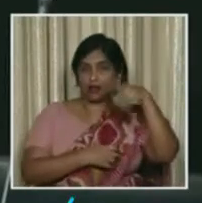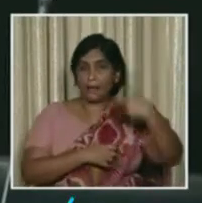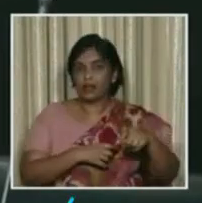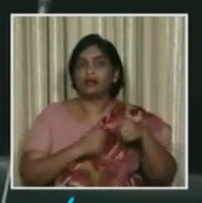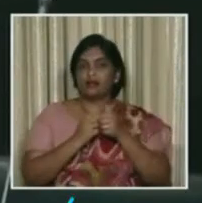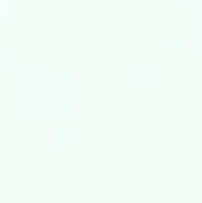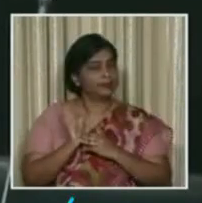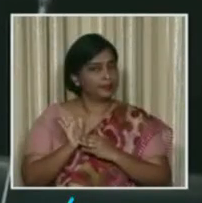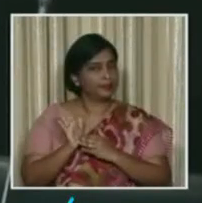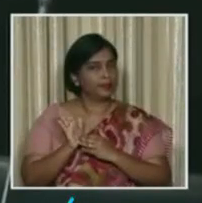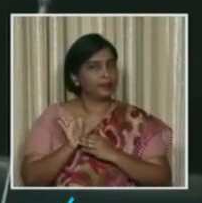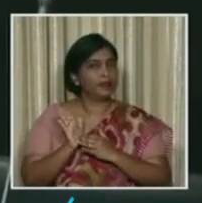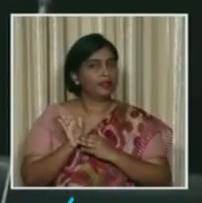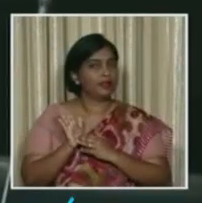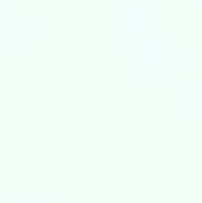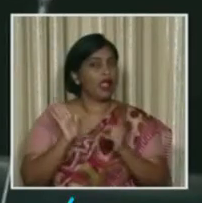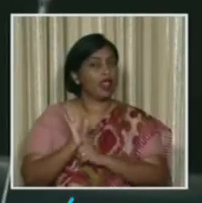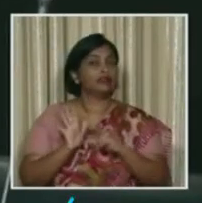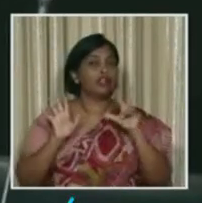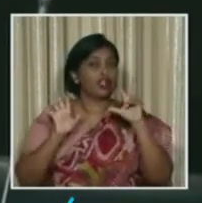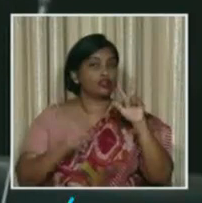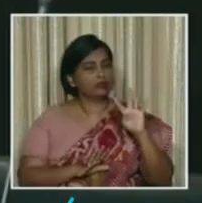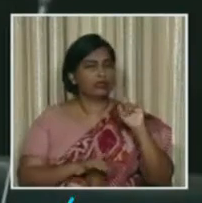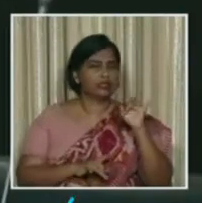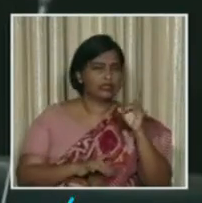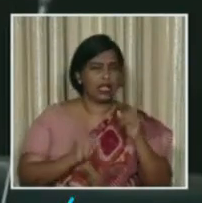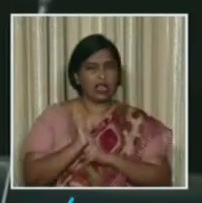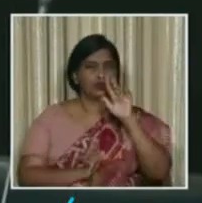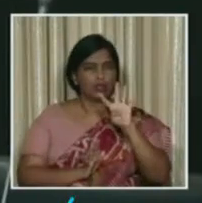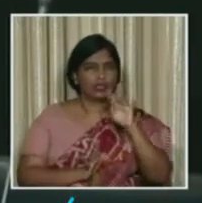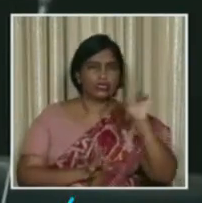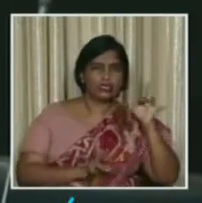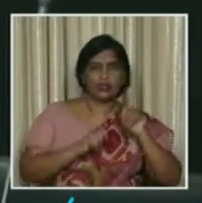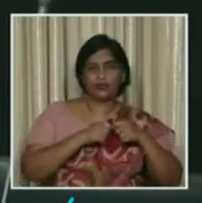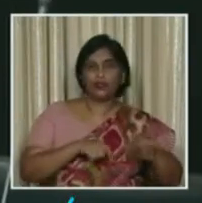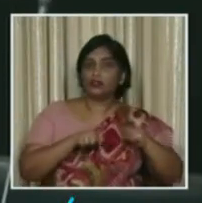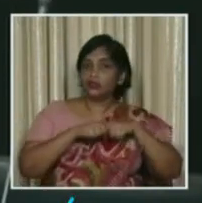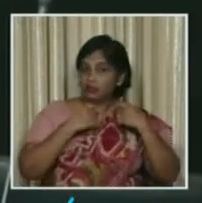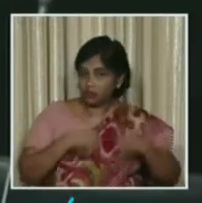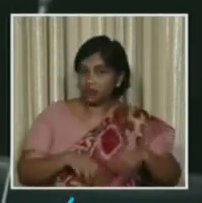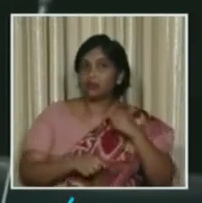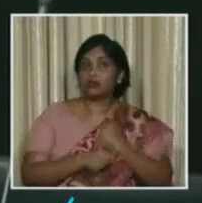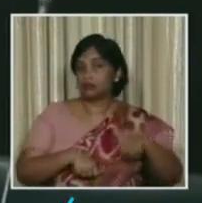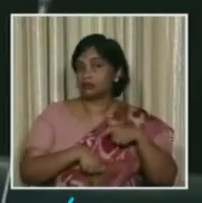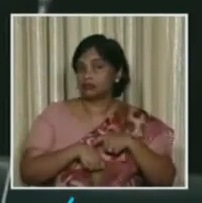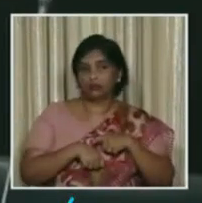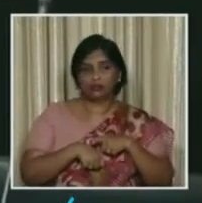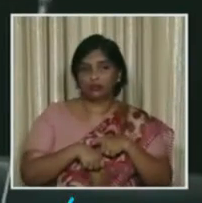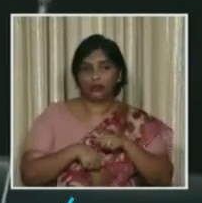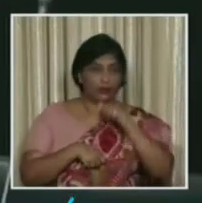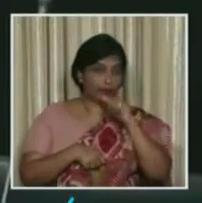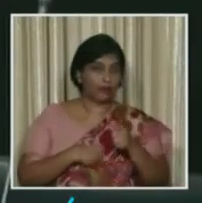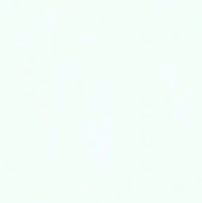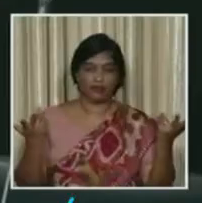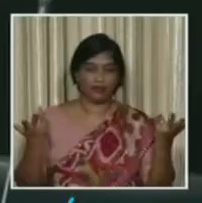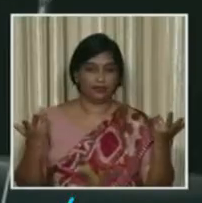කිරීම සඳහා මිලියන 184ක් 100ක් එහෙම වියදම් කරලා තියෙනවා. එවැනි වියදමක් දරන රජයට මේ අවස්ථාවේ කිසිසේත්